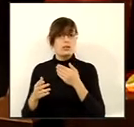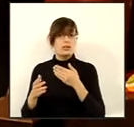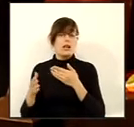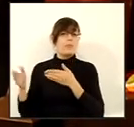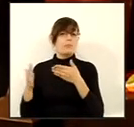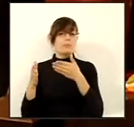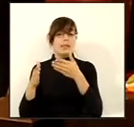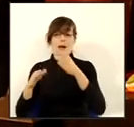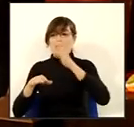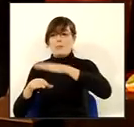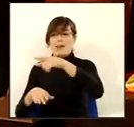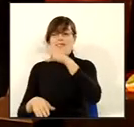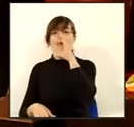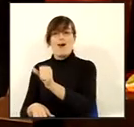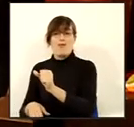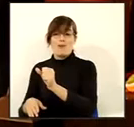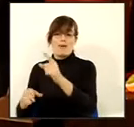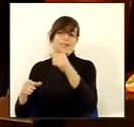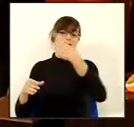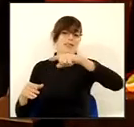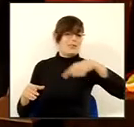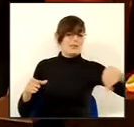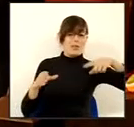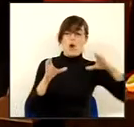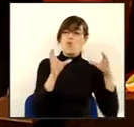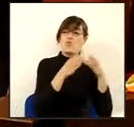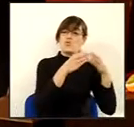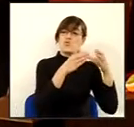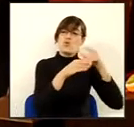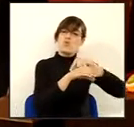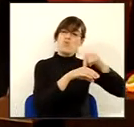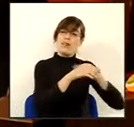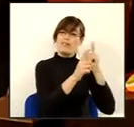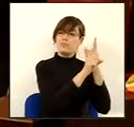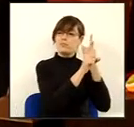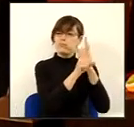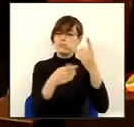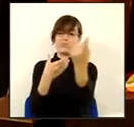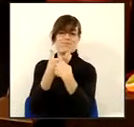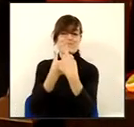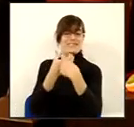voluntat política per part de l'equip de govern de deixar-nos participar en la redistribució d'aquests